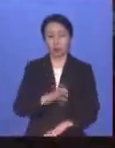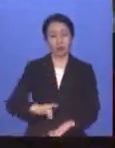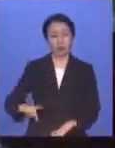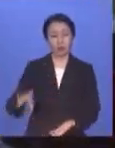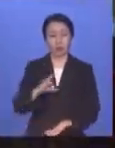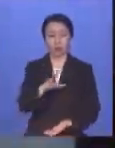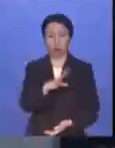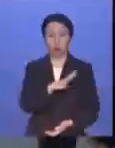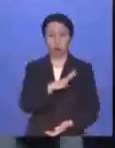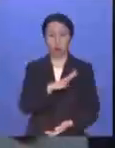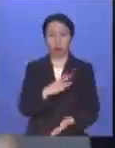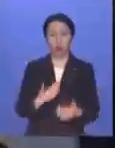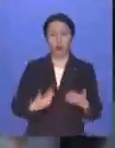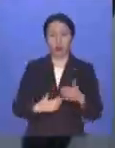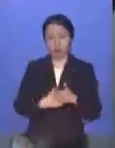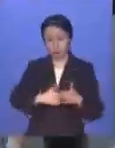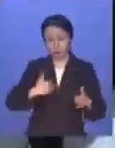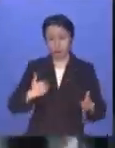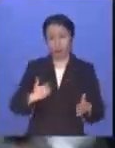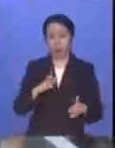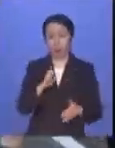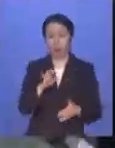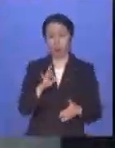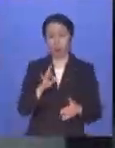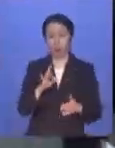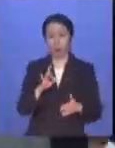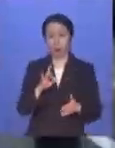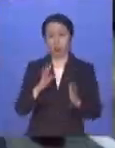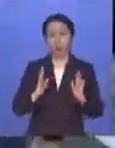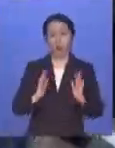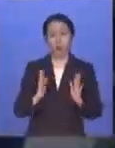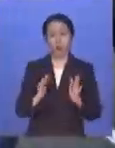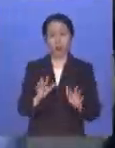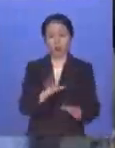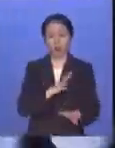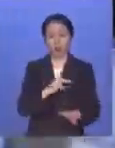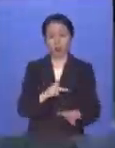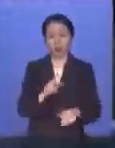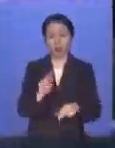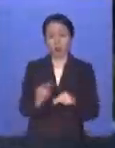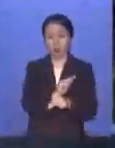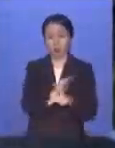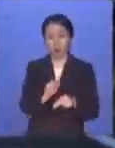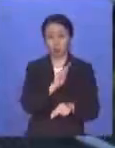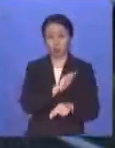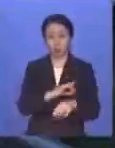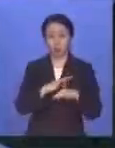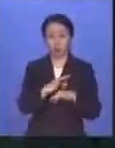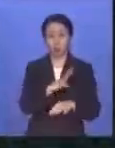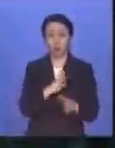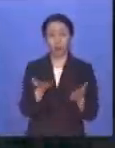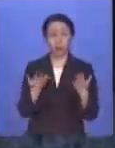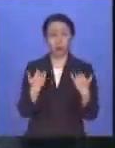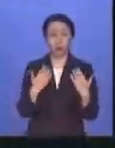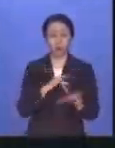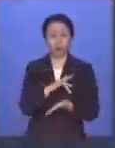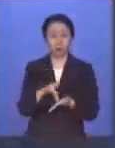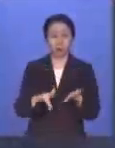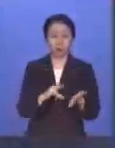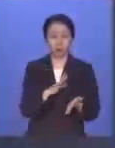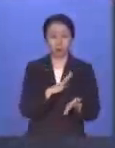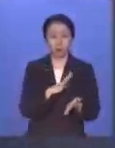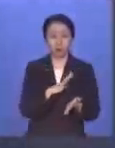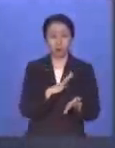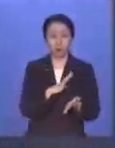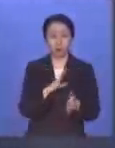ауданында болды. Алдымен аймақ басшысы болашақ саябағын аралады. Бұнда жөндеу жұмыстары жүргізілген, демалыс орнында ыңғайлы